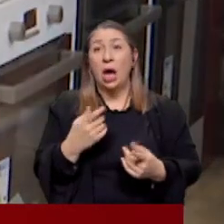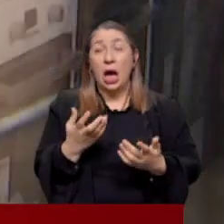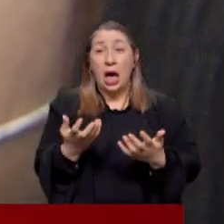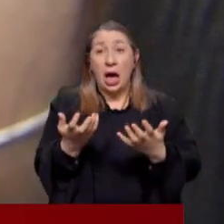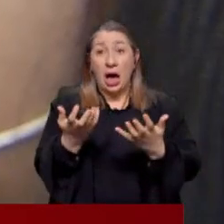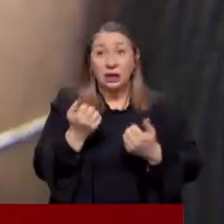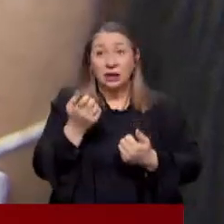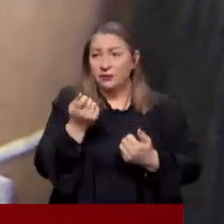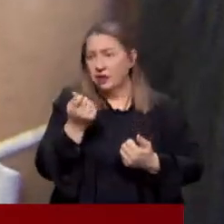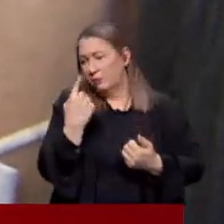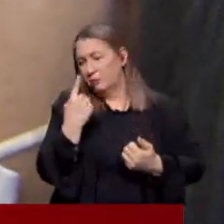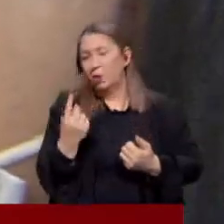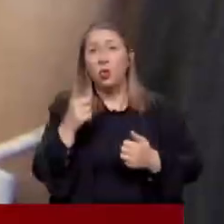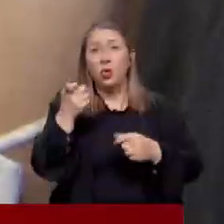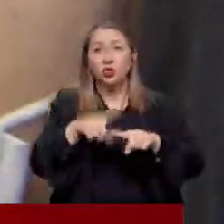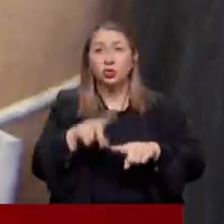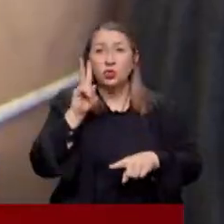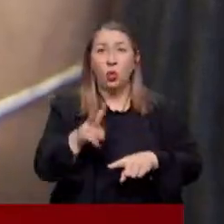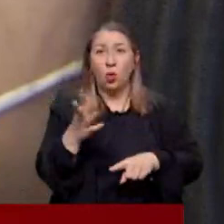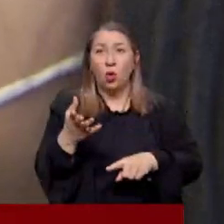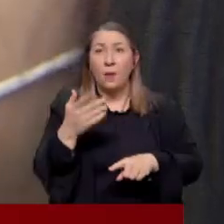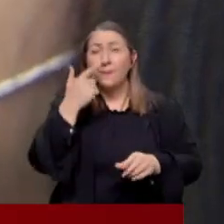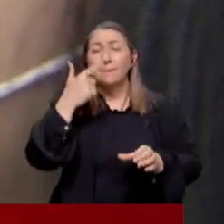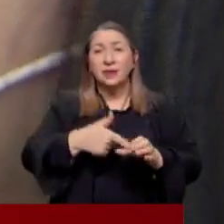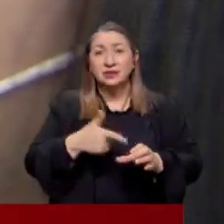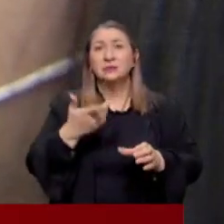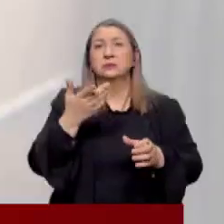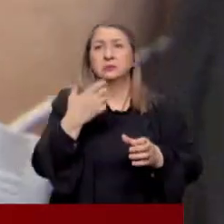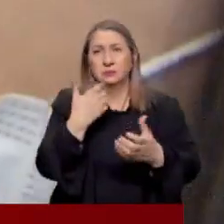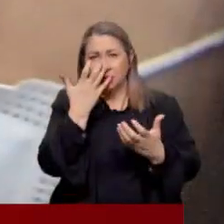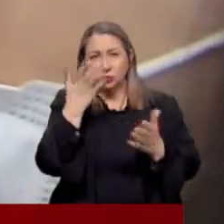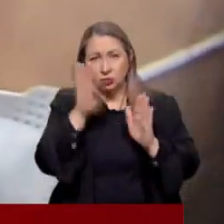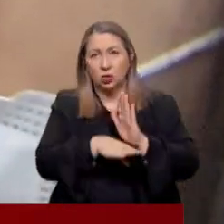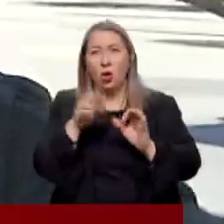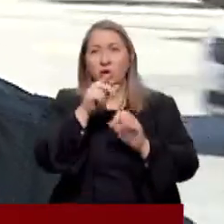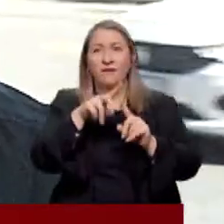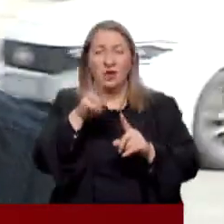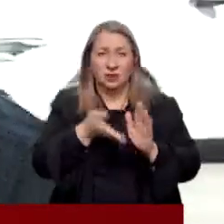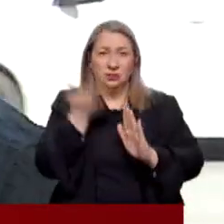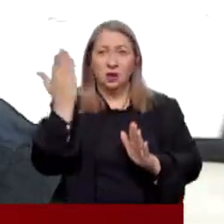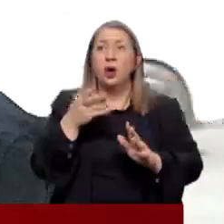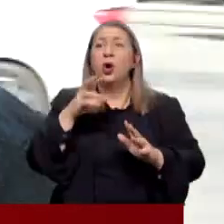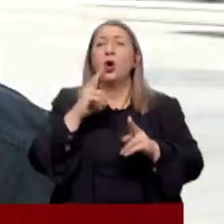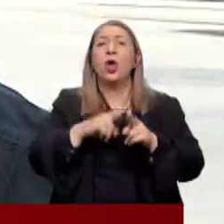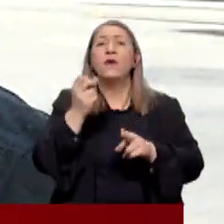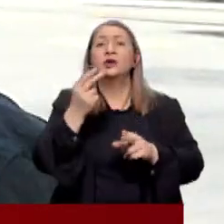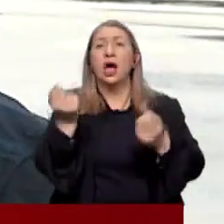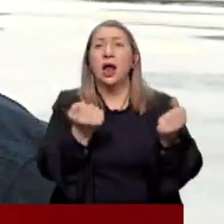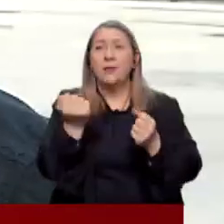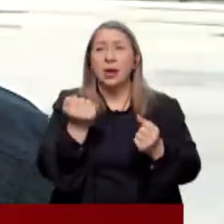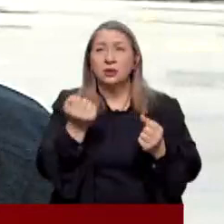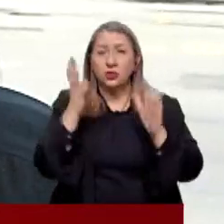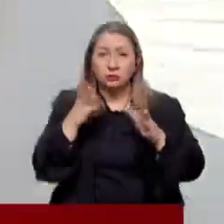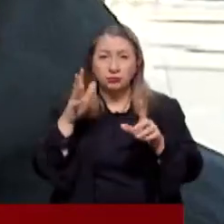Aldığımız fiyatlara baktığınızda lüks olarak görünüyor. Mazotta, benzinde de bekliyoruz ÖTV indirimini. Herkes pandemiden dolayı araçlarına yeteri